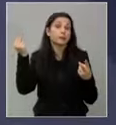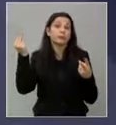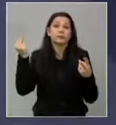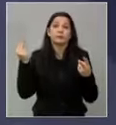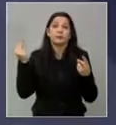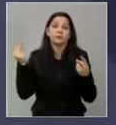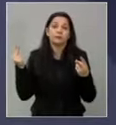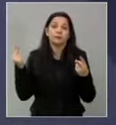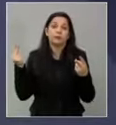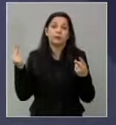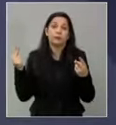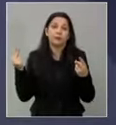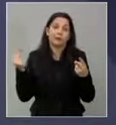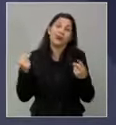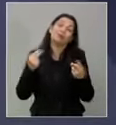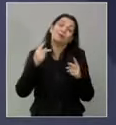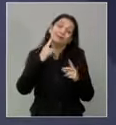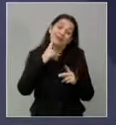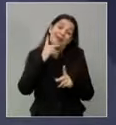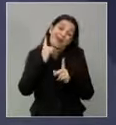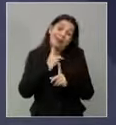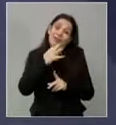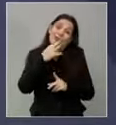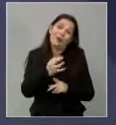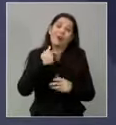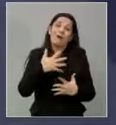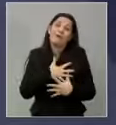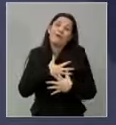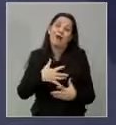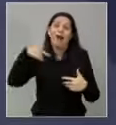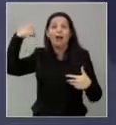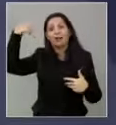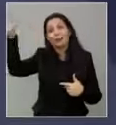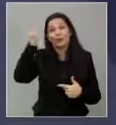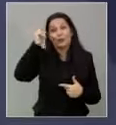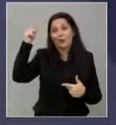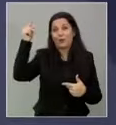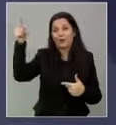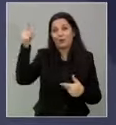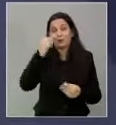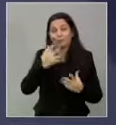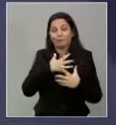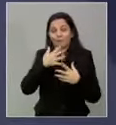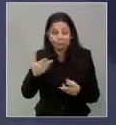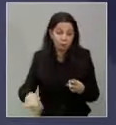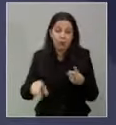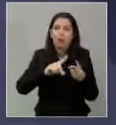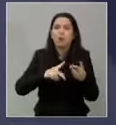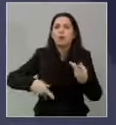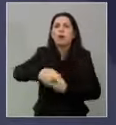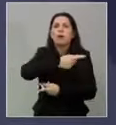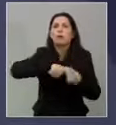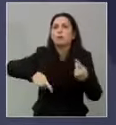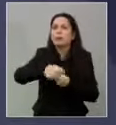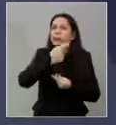και ιδιαίτερα το αγαπημένο μου πανεπιστήμιο, το Αριστοτέλειο Πανεπιστήμιο Θεσσαλονίκης, τον τοπικό επιχειρηματικό κόσμο και